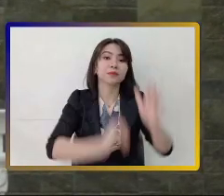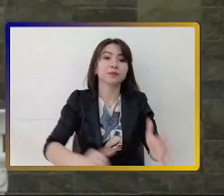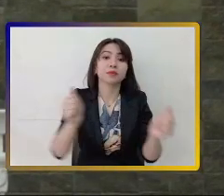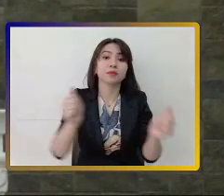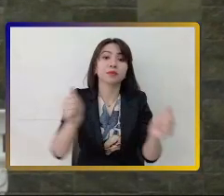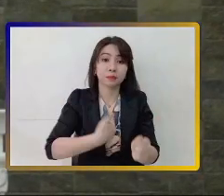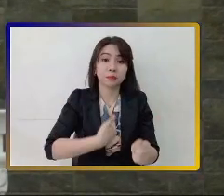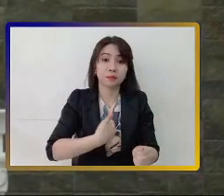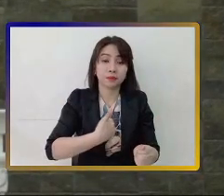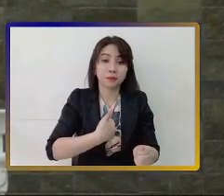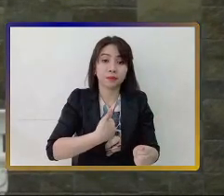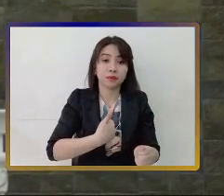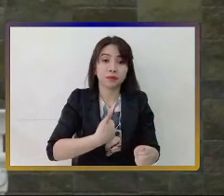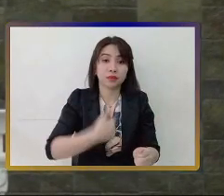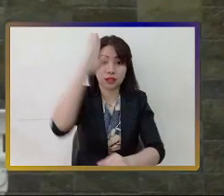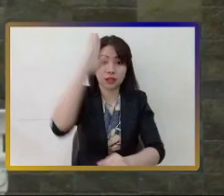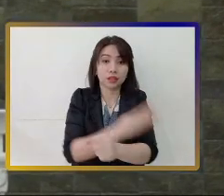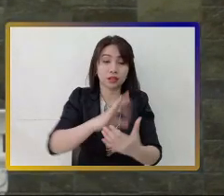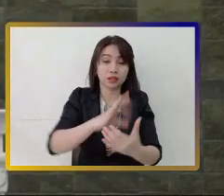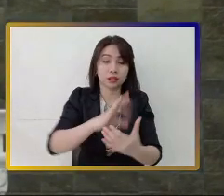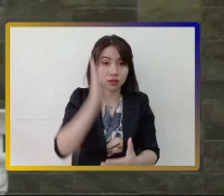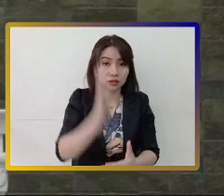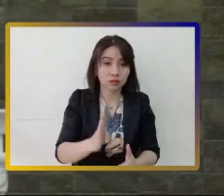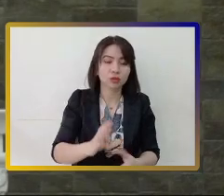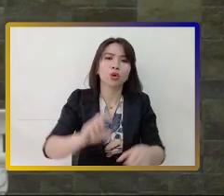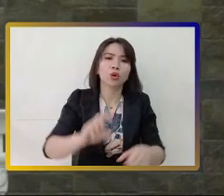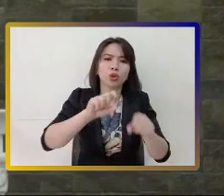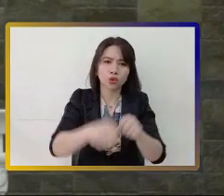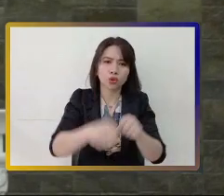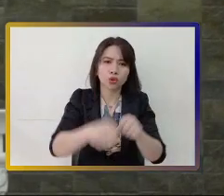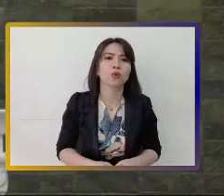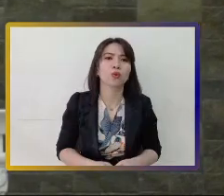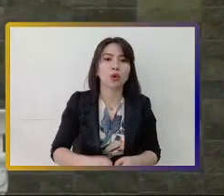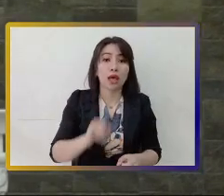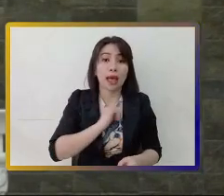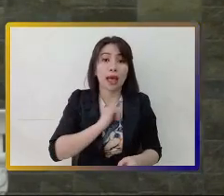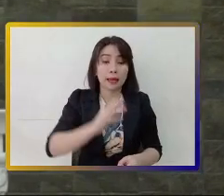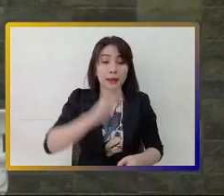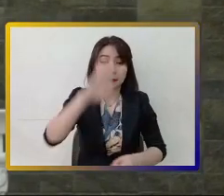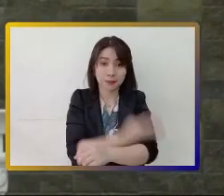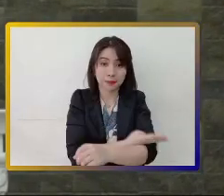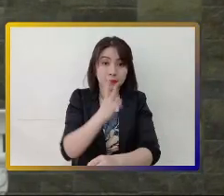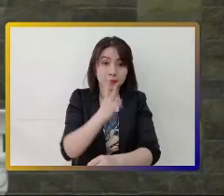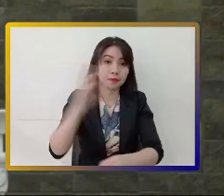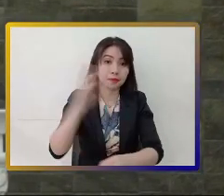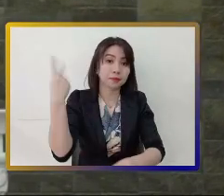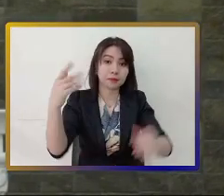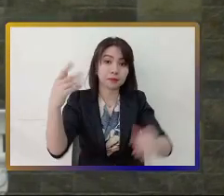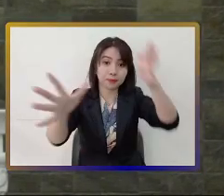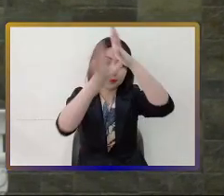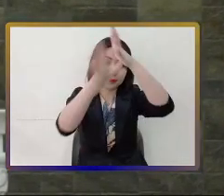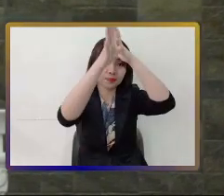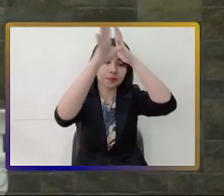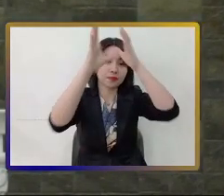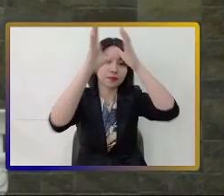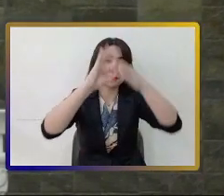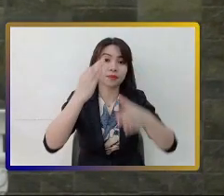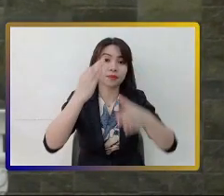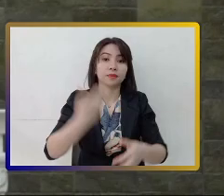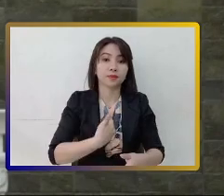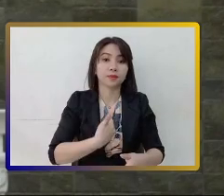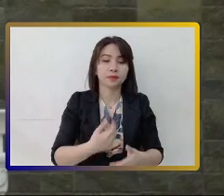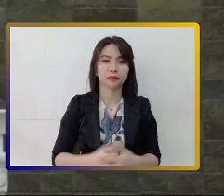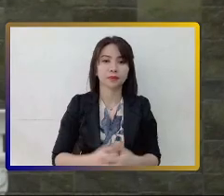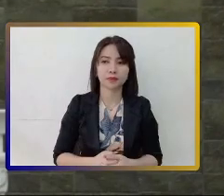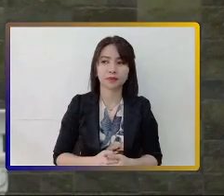nasa akin. Therefore, ako pa rin yung anak, pero ang Ama ay nasa akin. O, para maging maliwanag. Okay. Kumuha